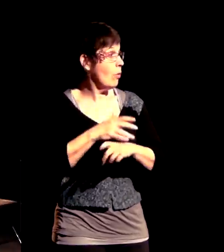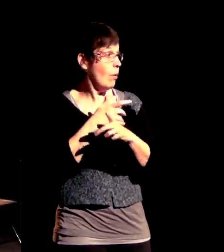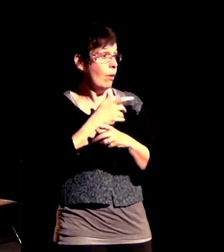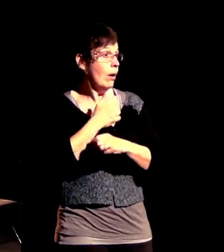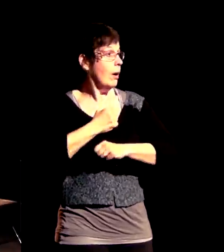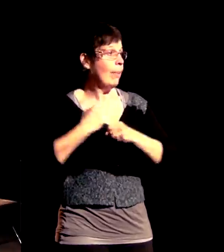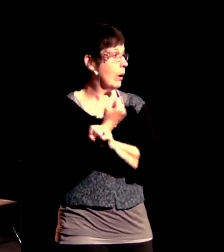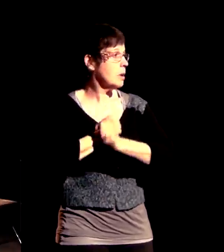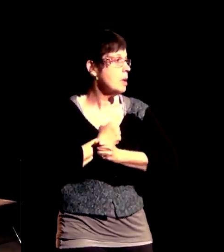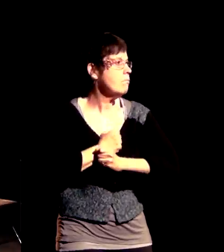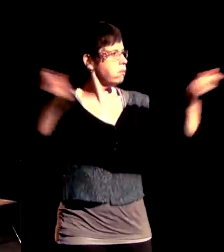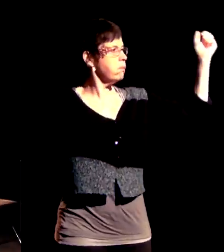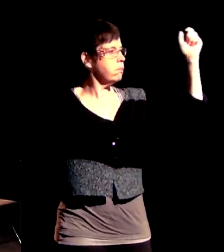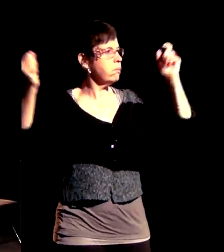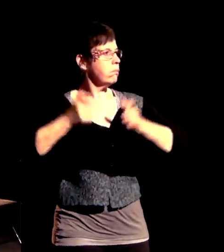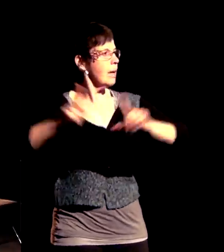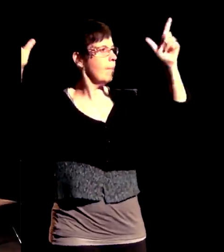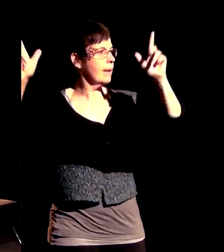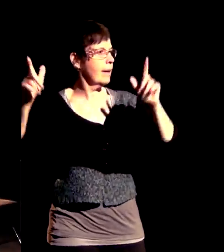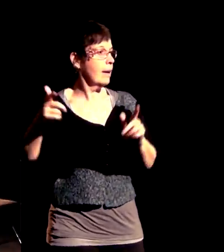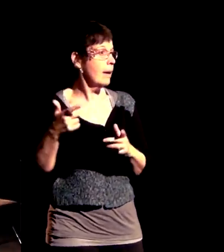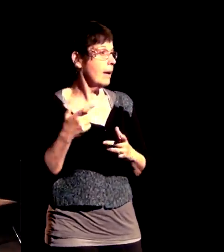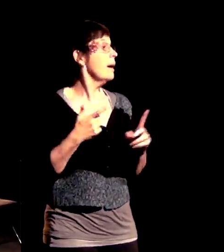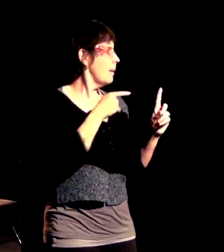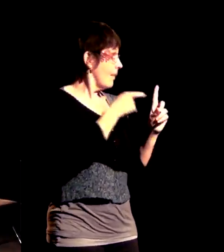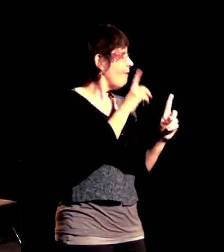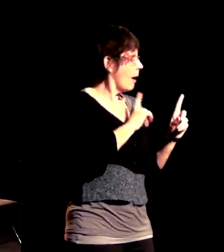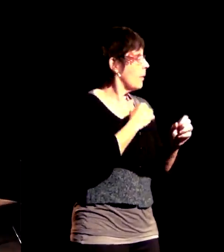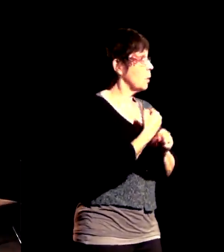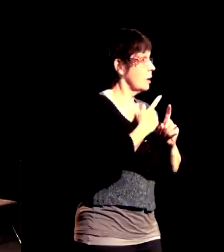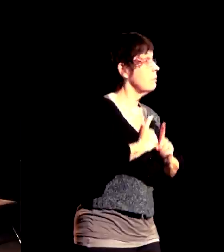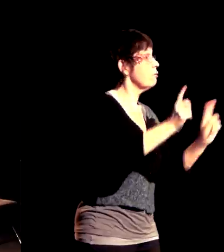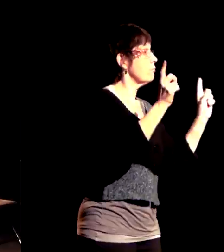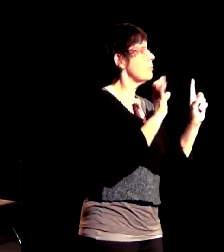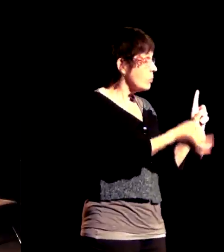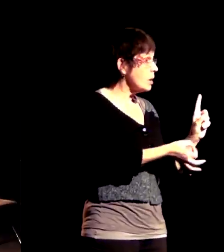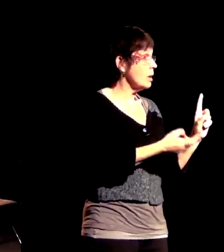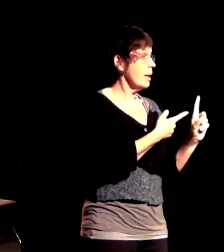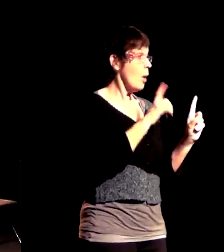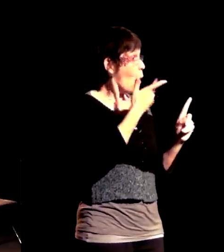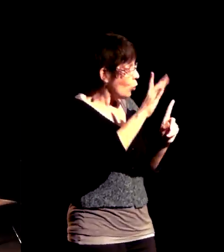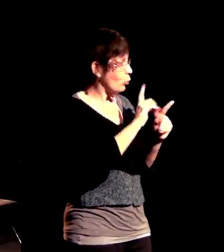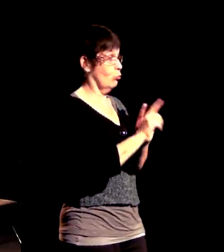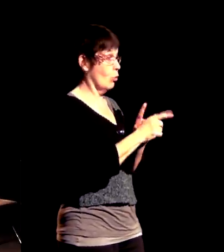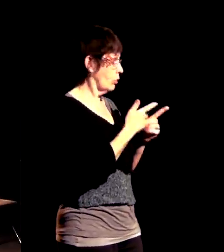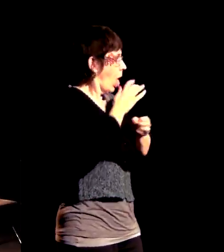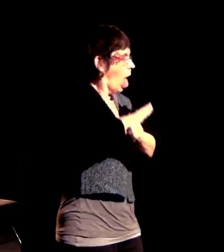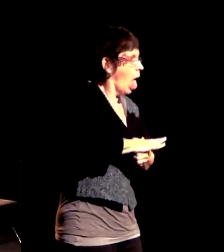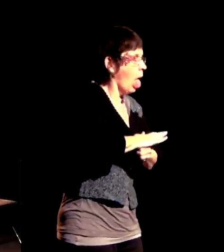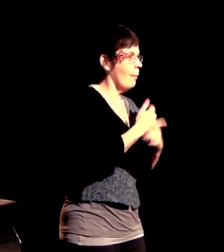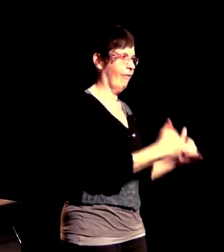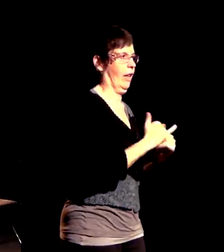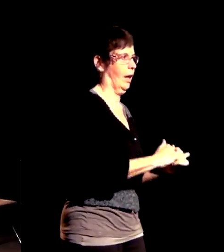peut-être ta mère s'est libérée. Mais ta mère, elle a d'autres oppressions dans une société sexiste comme celle-là, dont elle n'a pas pu, ou collectivement, on n'a pas pu se libérer. On est tous dans la